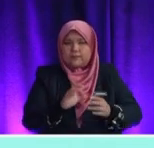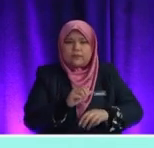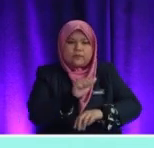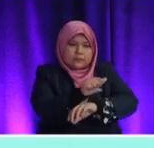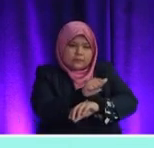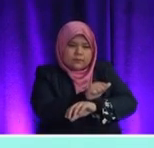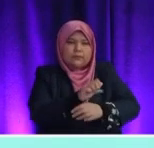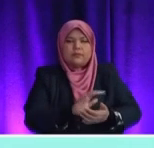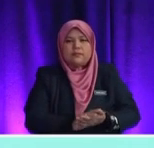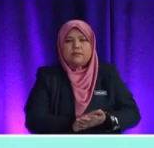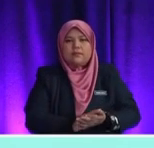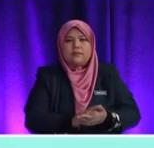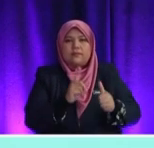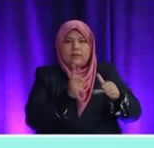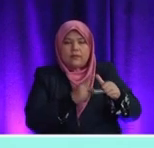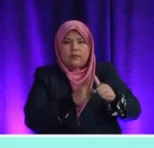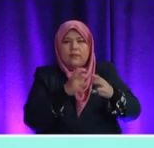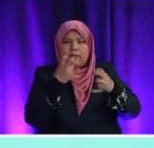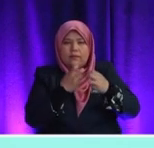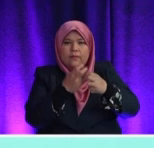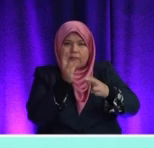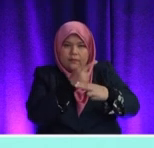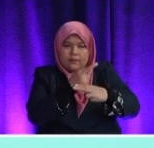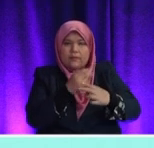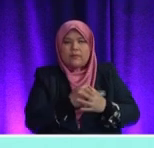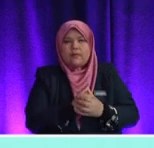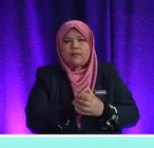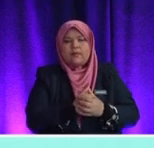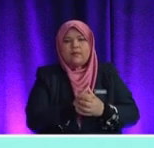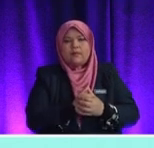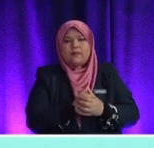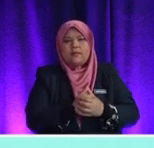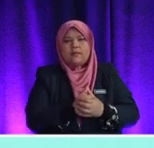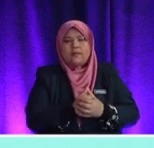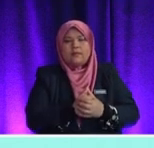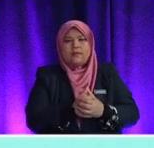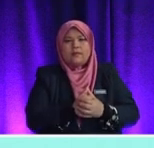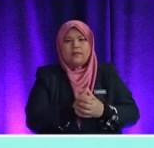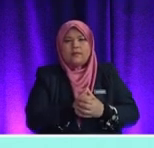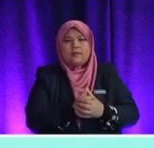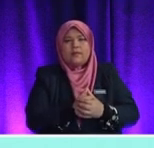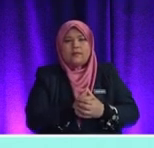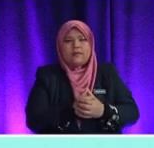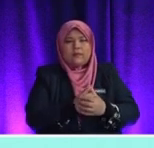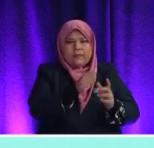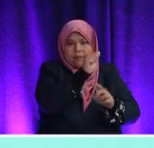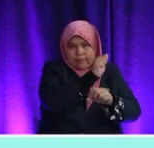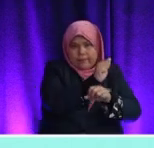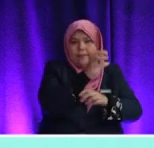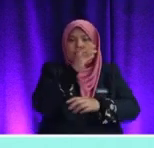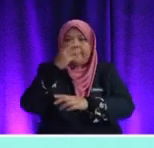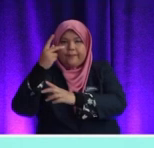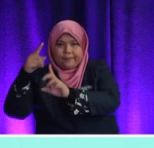kepala nih year yang pertama adalah elektrolisis bagian elektrolisis sugita ada Enno ada keton